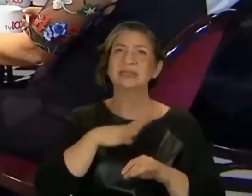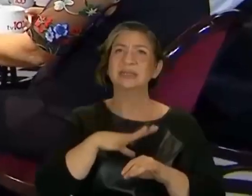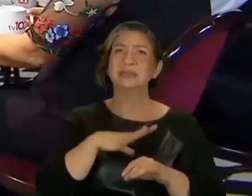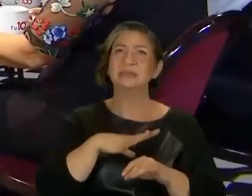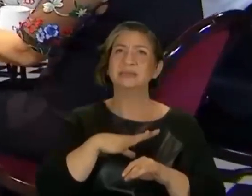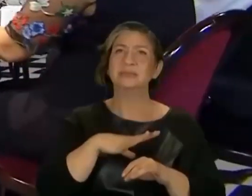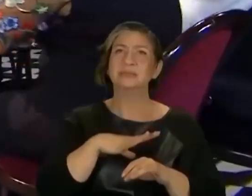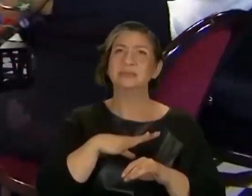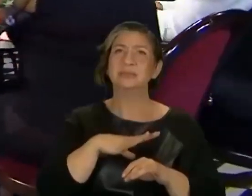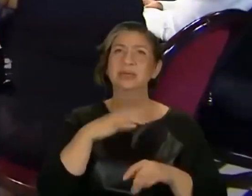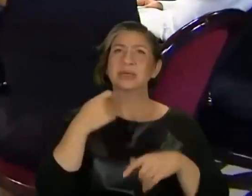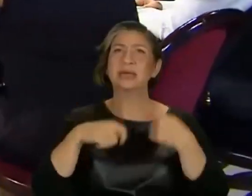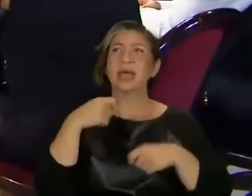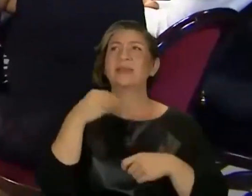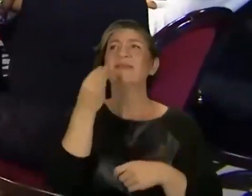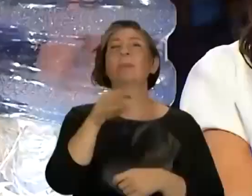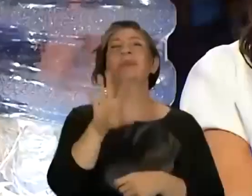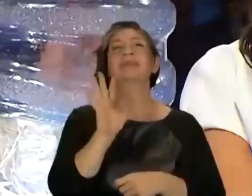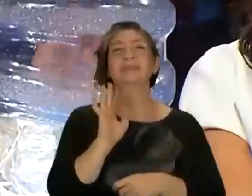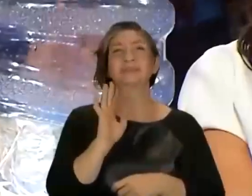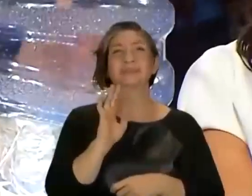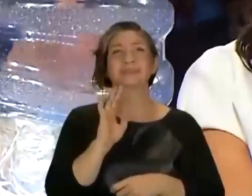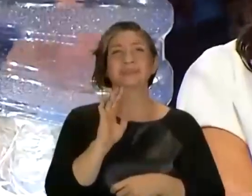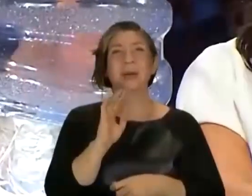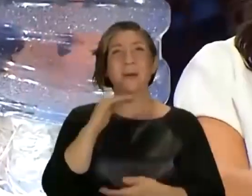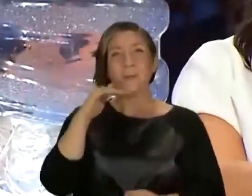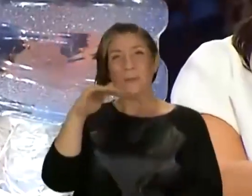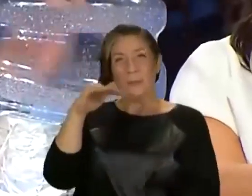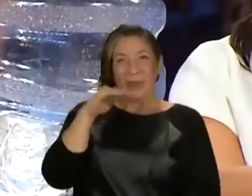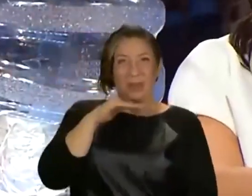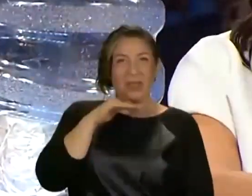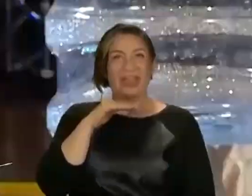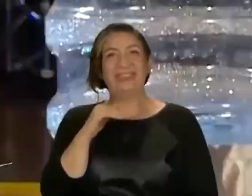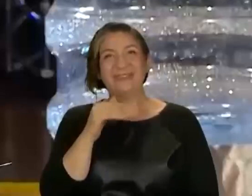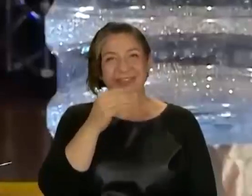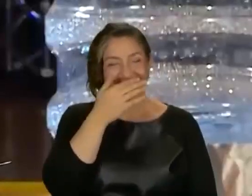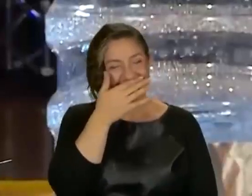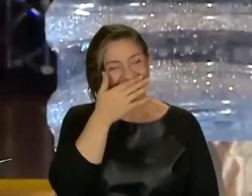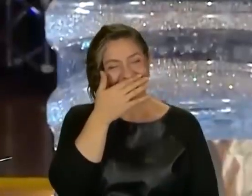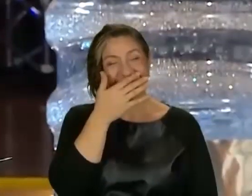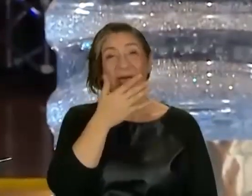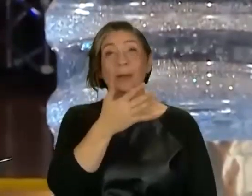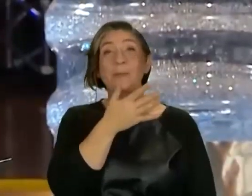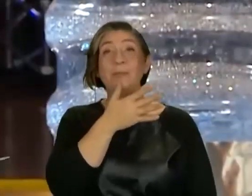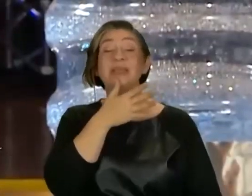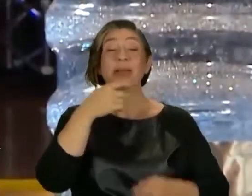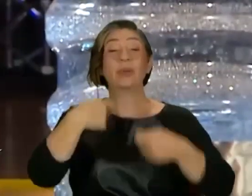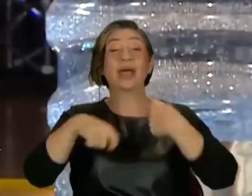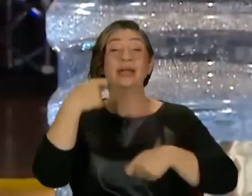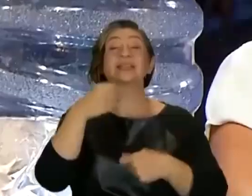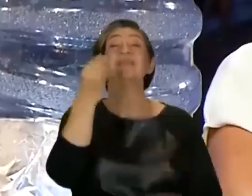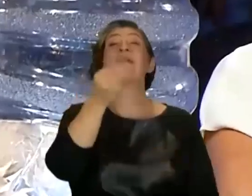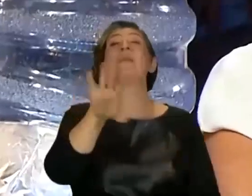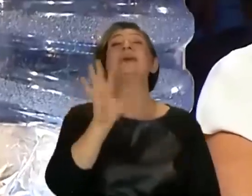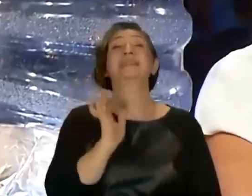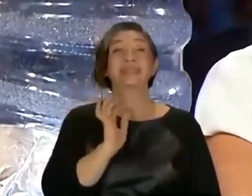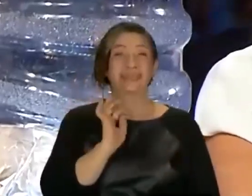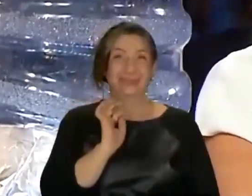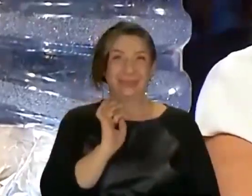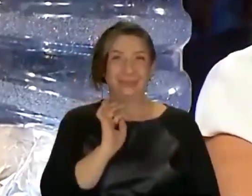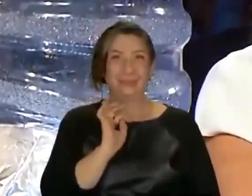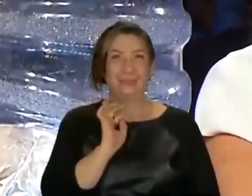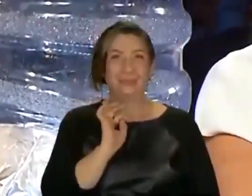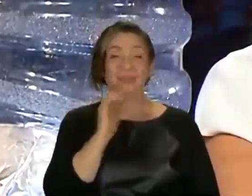İsteseydim. Garanti vermezdim. Bir de onlanırdım. Neydi? Bilseydim garanti vermezdim. Bilseydim